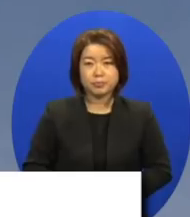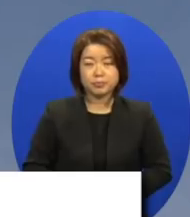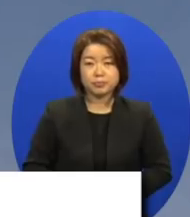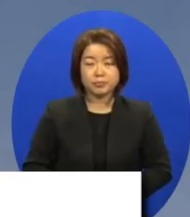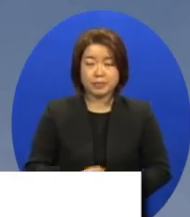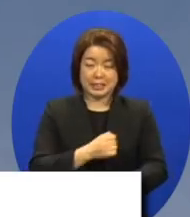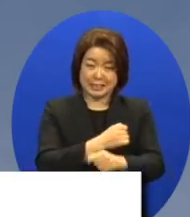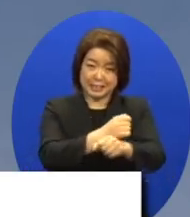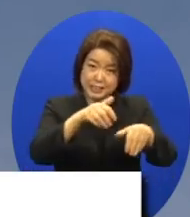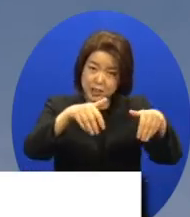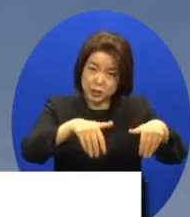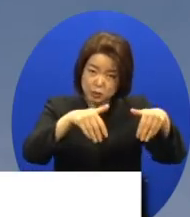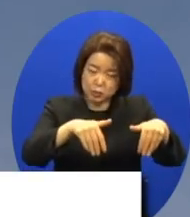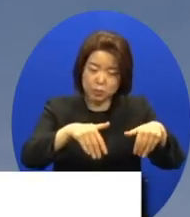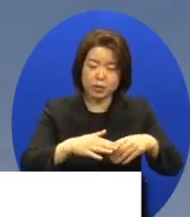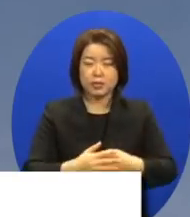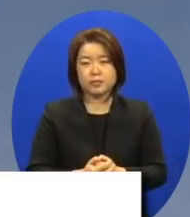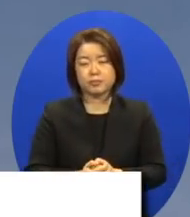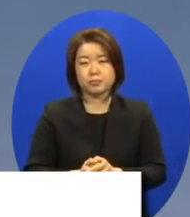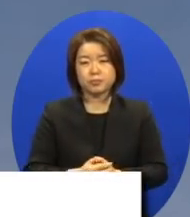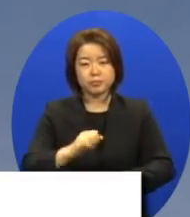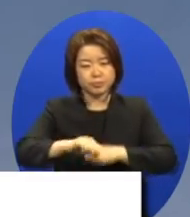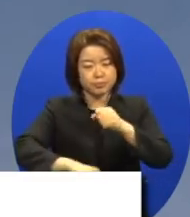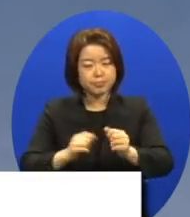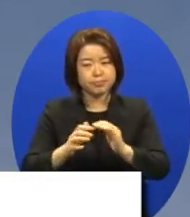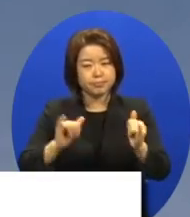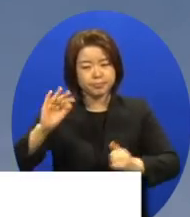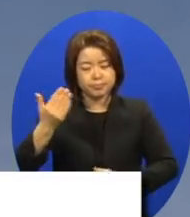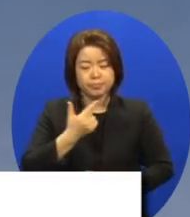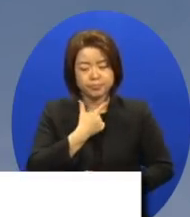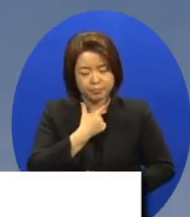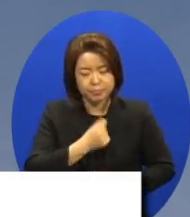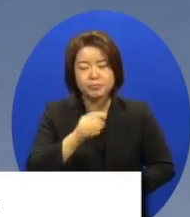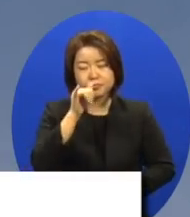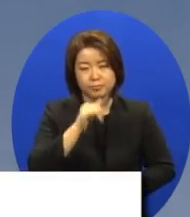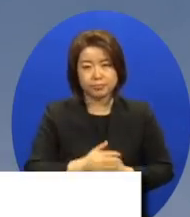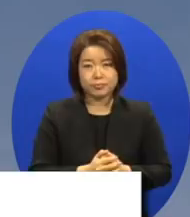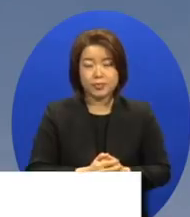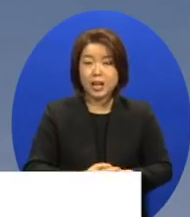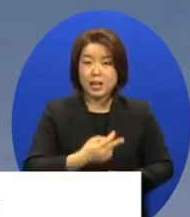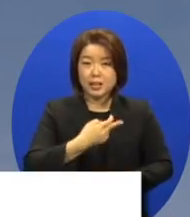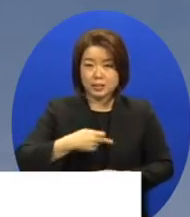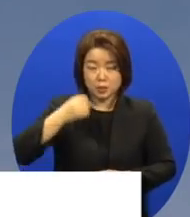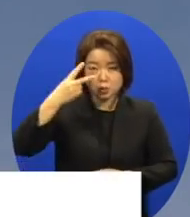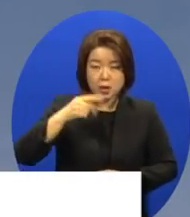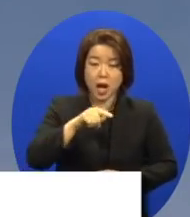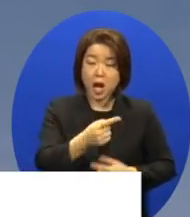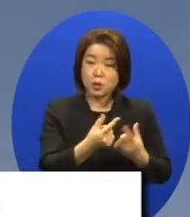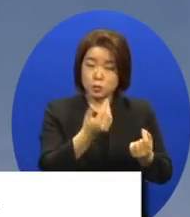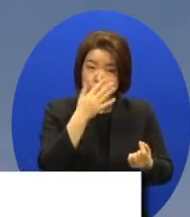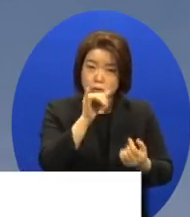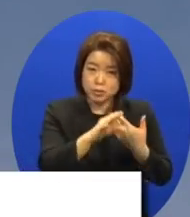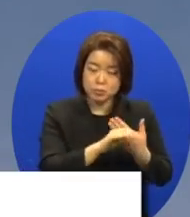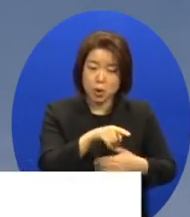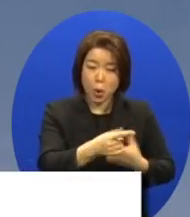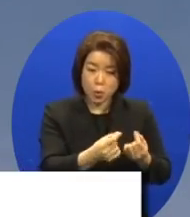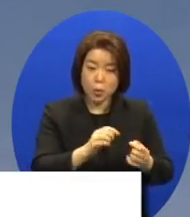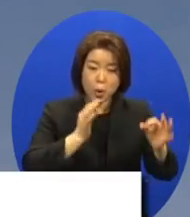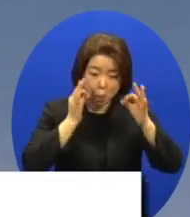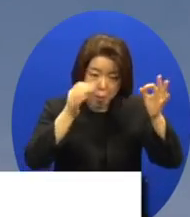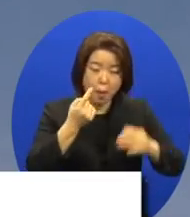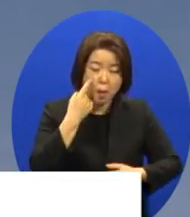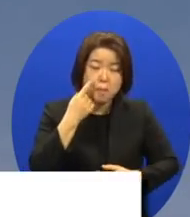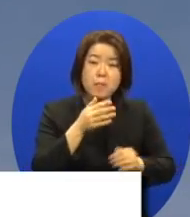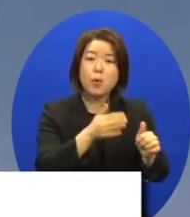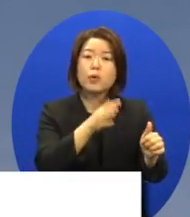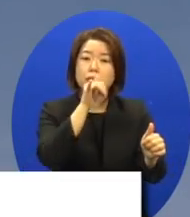노에 틀은 자유인이 되기를 갈망합니다 사도 바울은 그럴 수 있으면 그렇게 하라고 권합니다